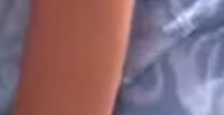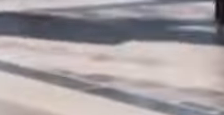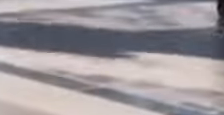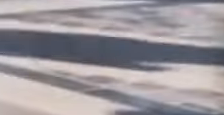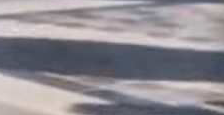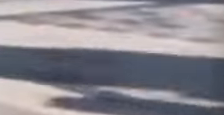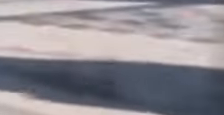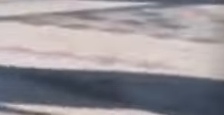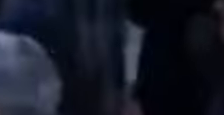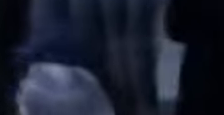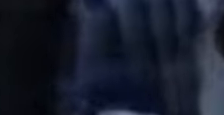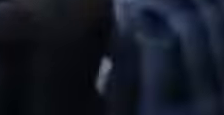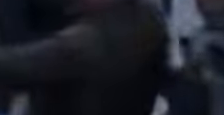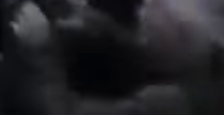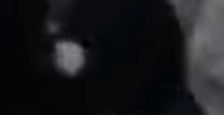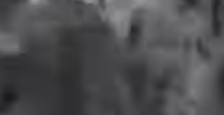Atatürk ölmedi.